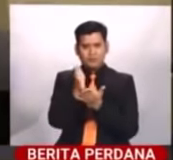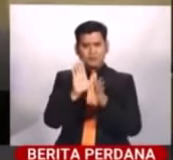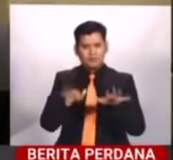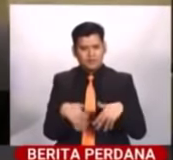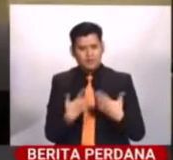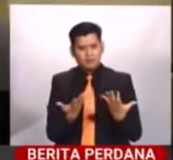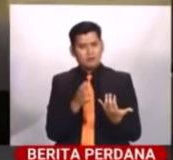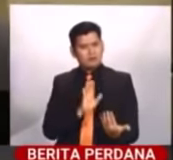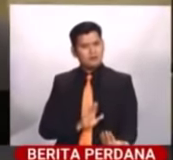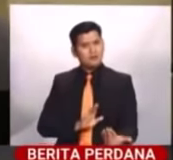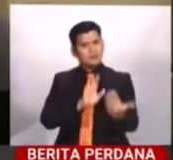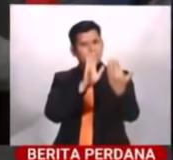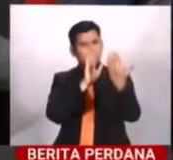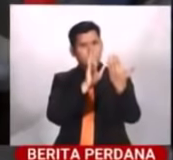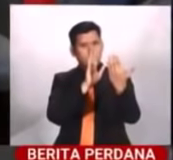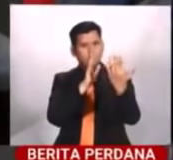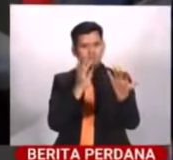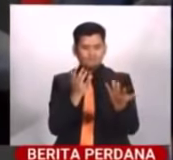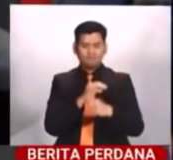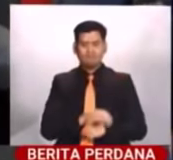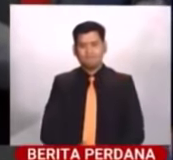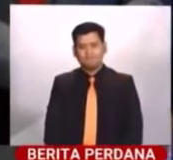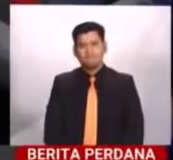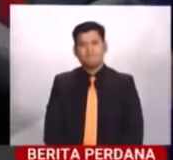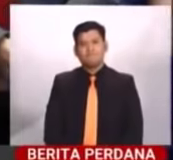dengan investment.